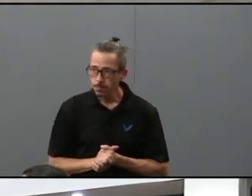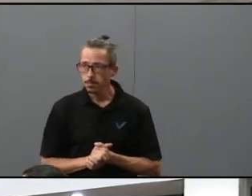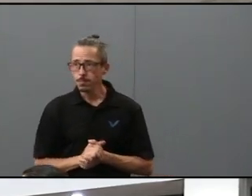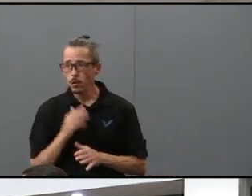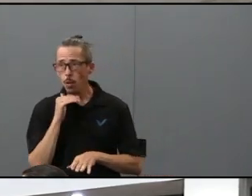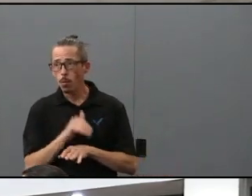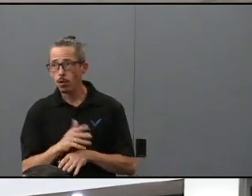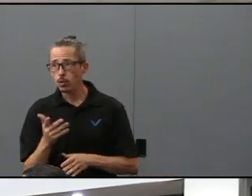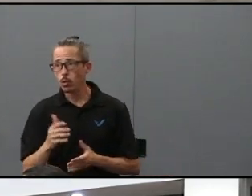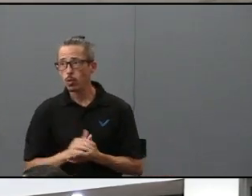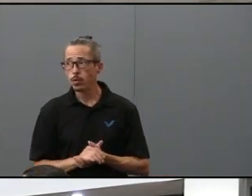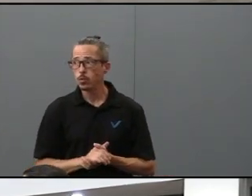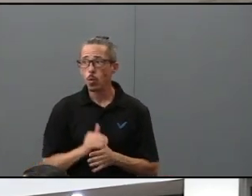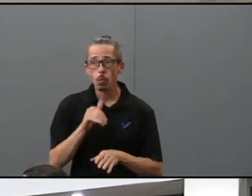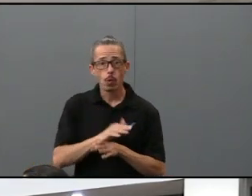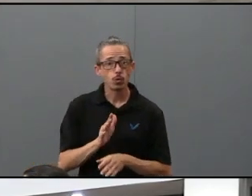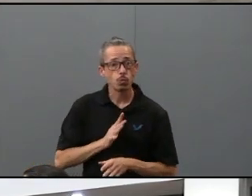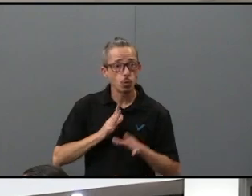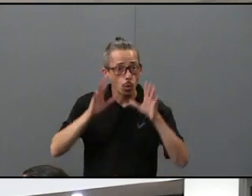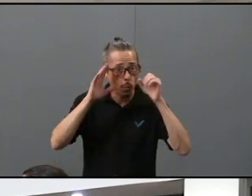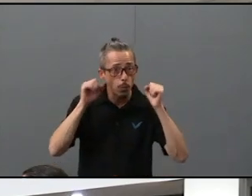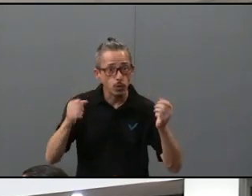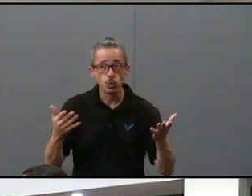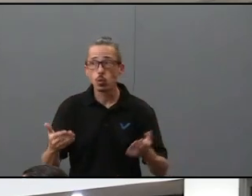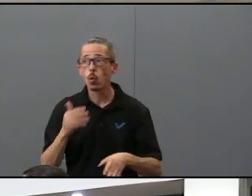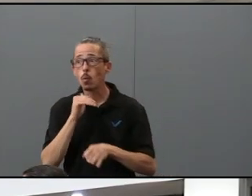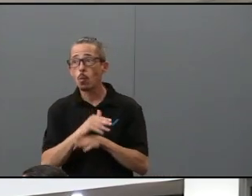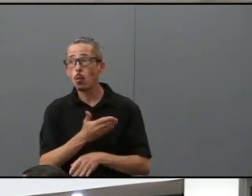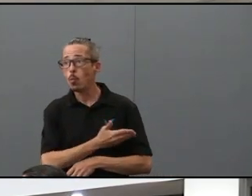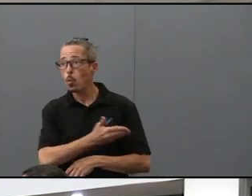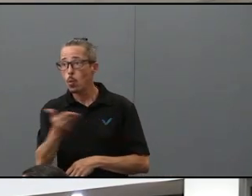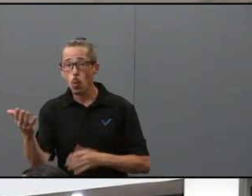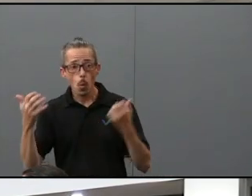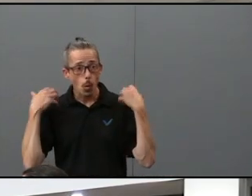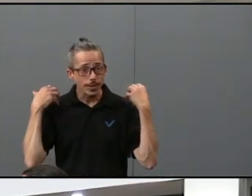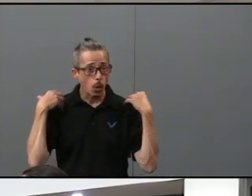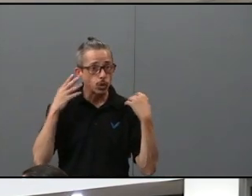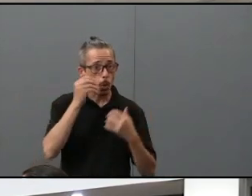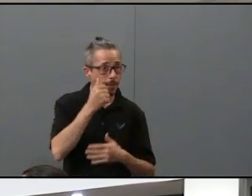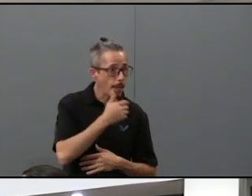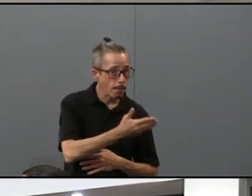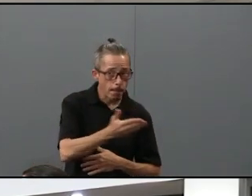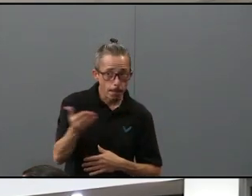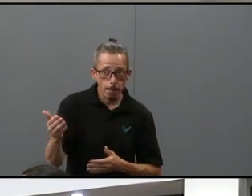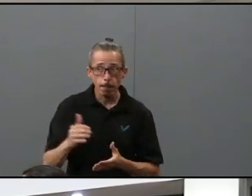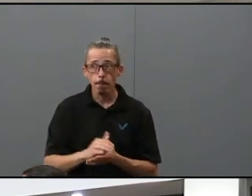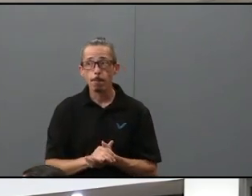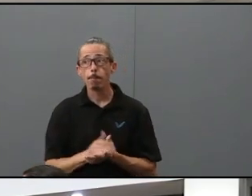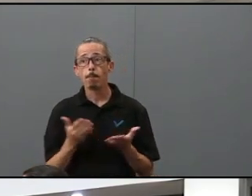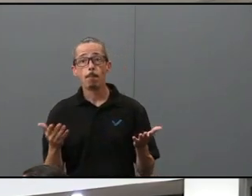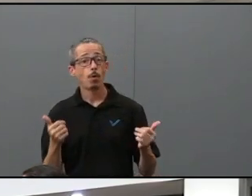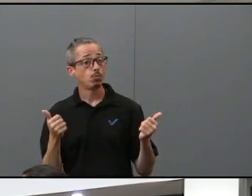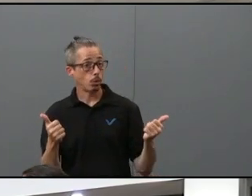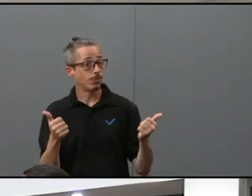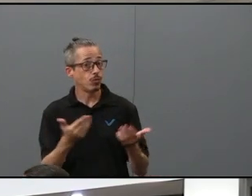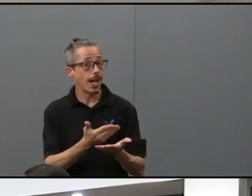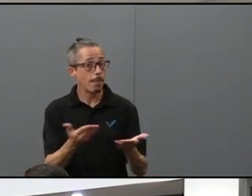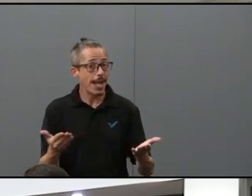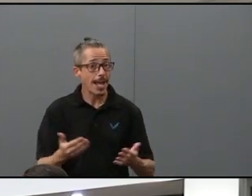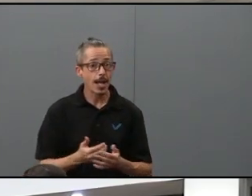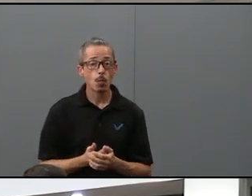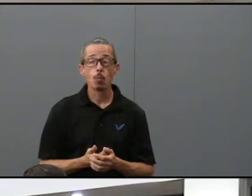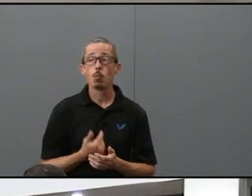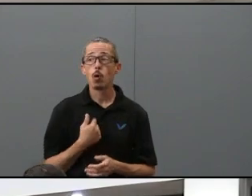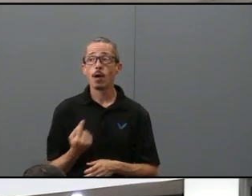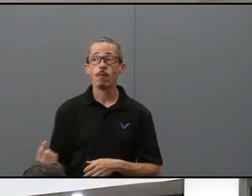bonsoir alors bonsoir monsieur le Président bonsoir les conseillers conseillères j'espère que vous allez bien alors moi dans le